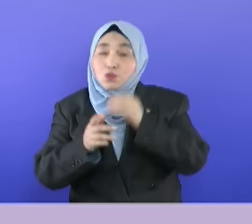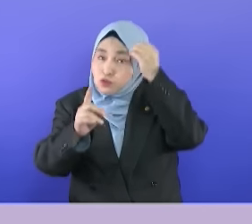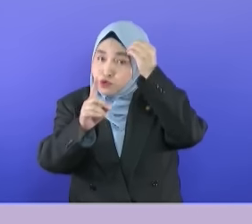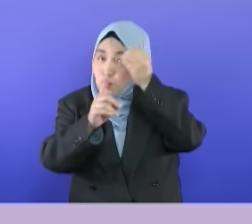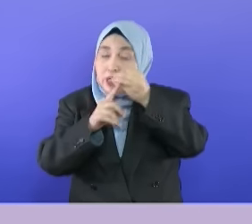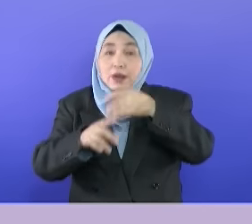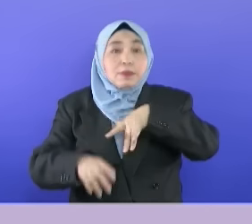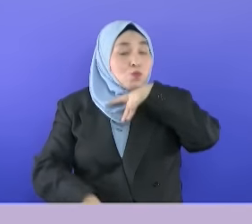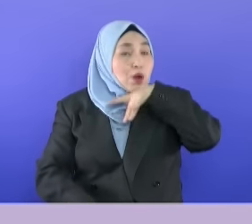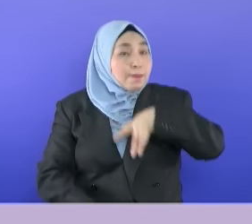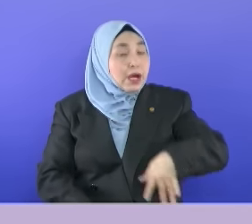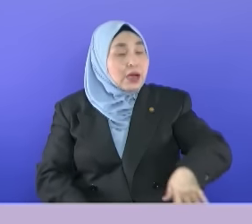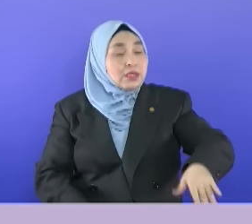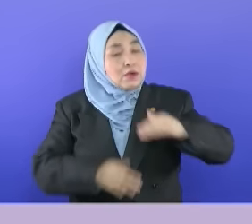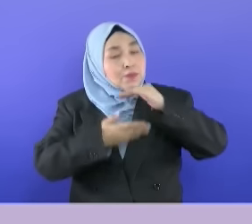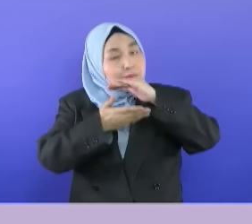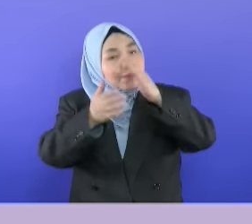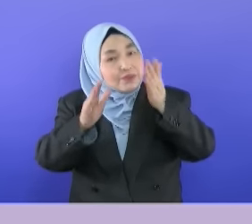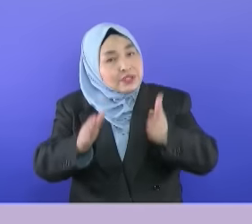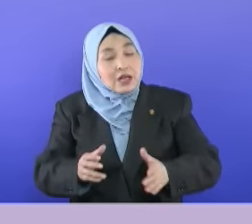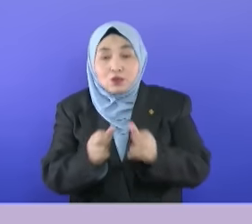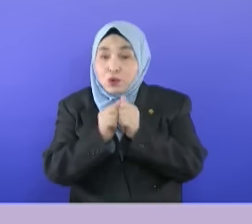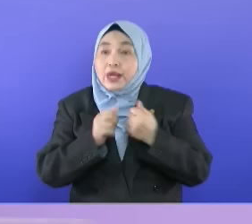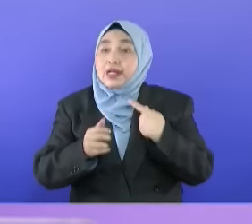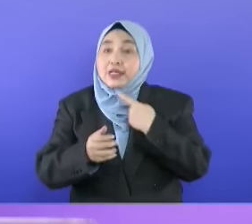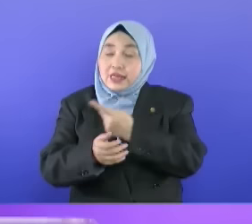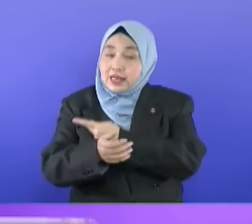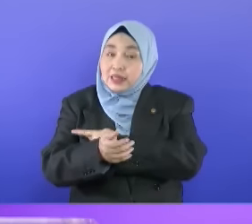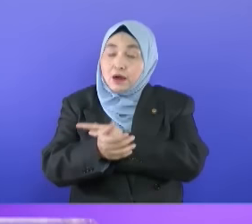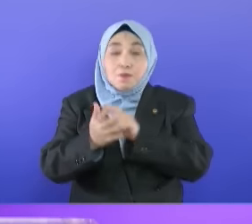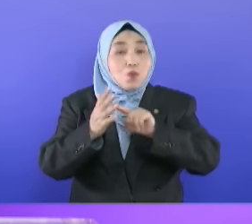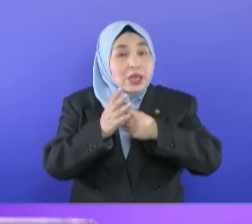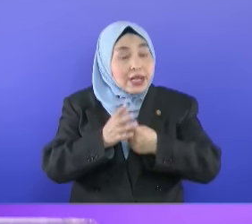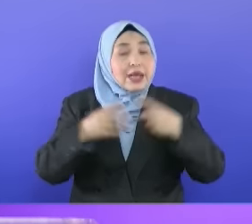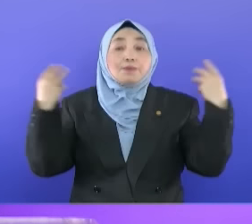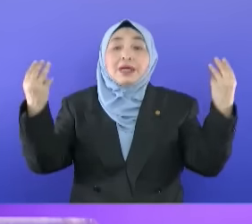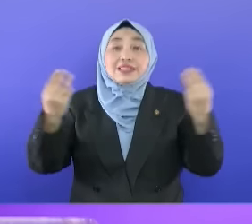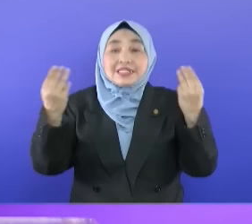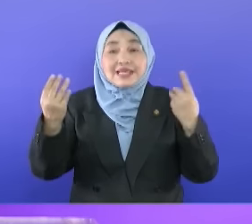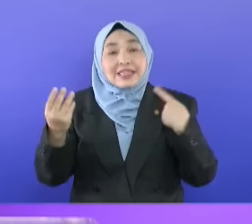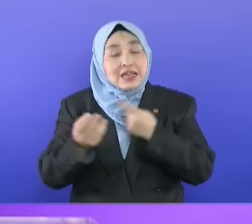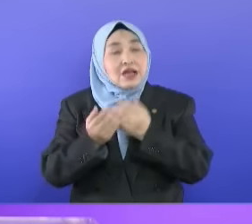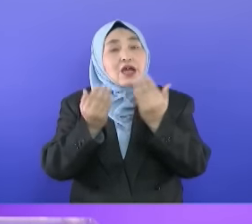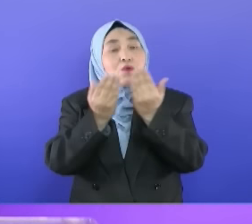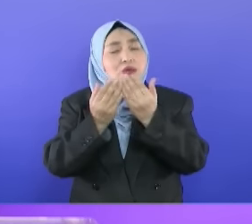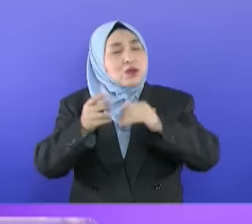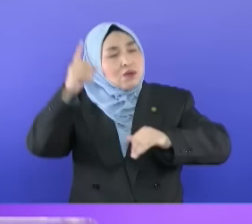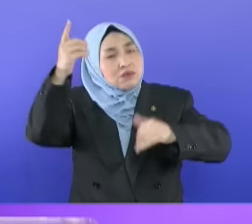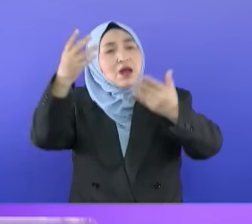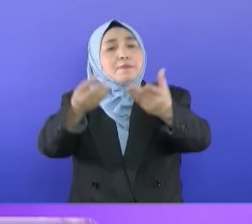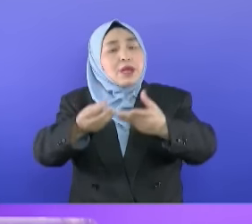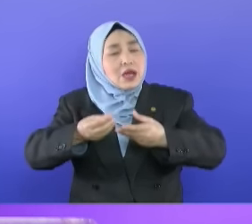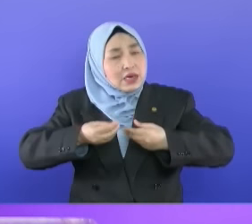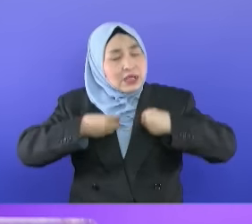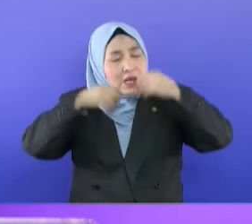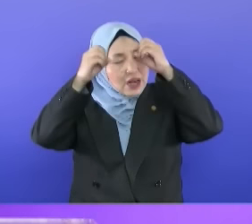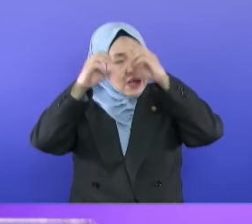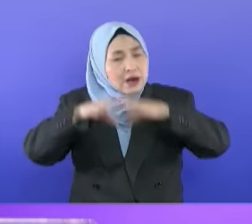Shallallahu Alaihi Wasallam diutuskan Mari sama-sama kita muliakan majelis kita ini dengan doa kita Subhanahu